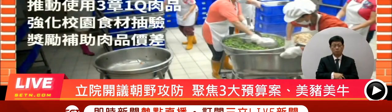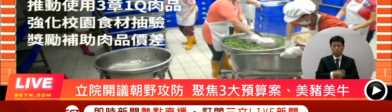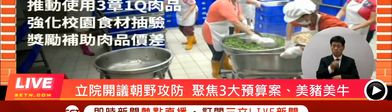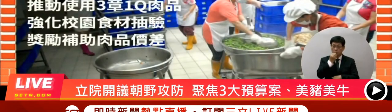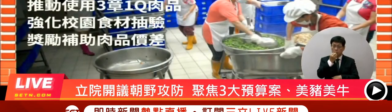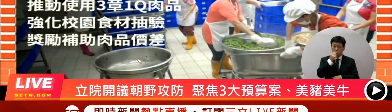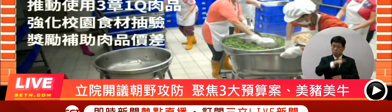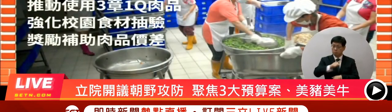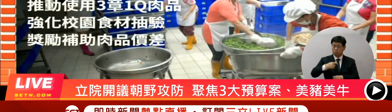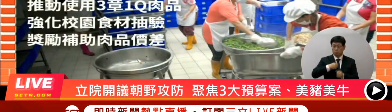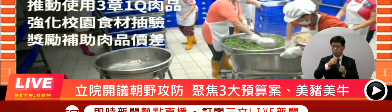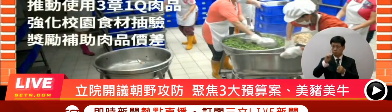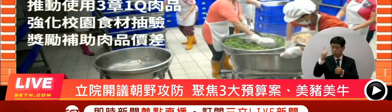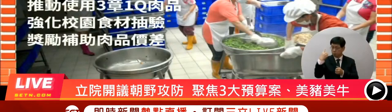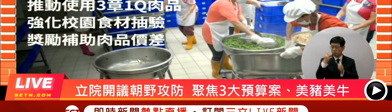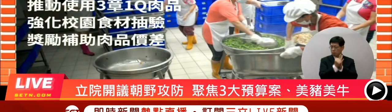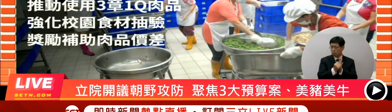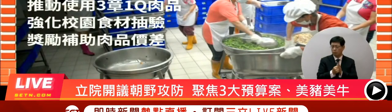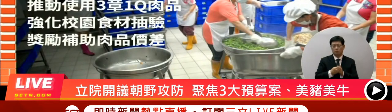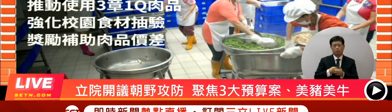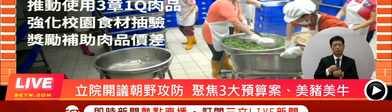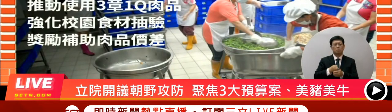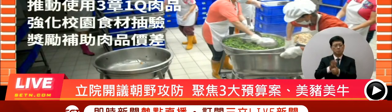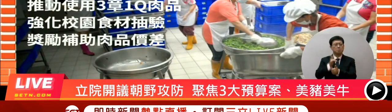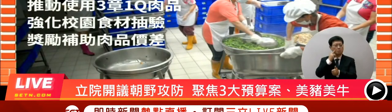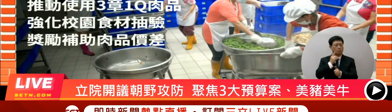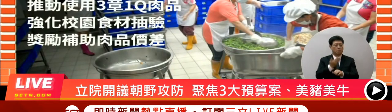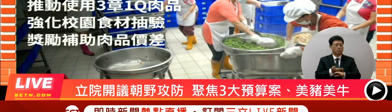来源登录，让家长放心。